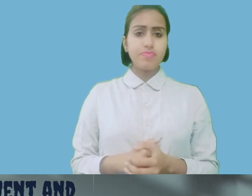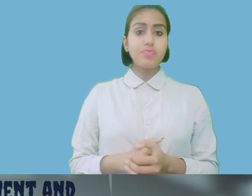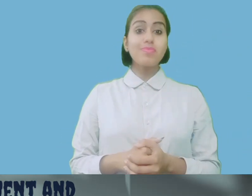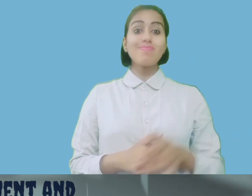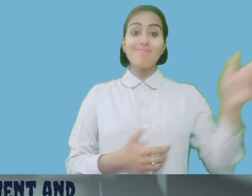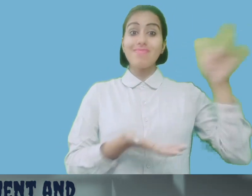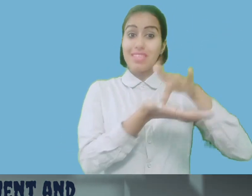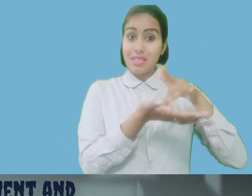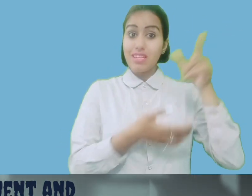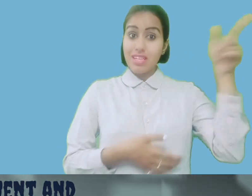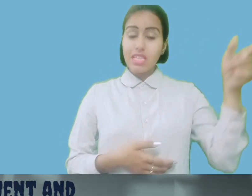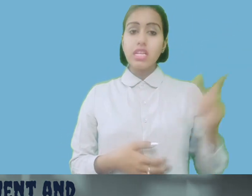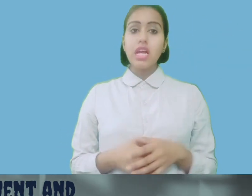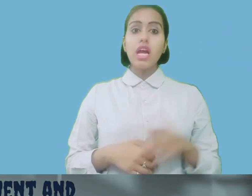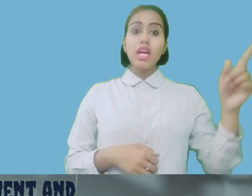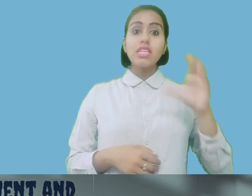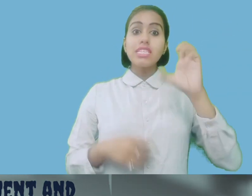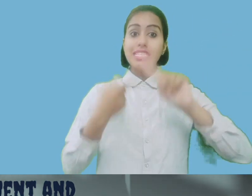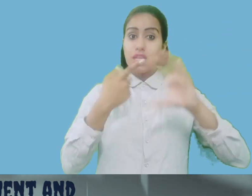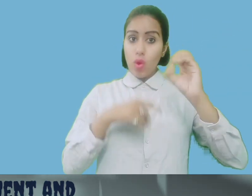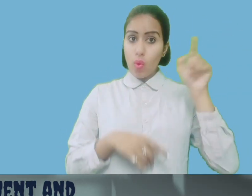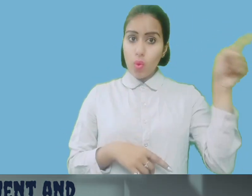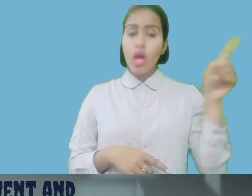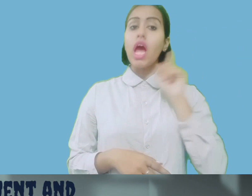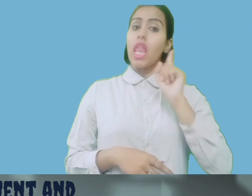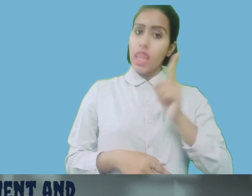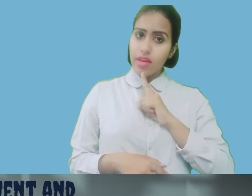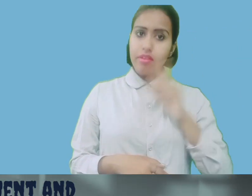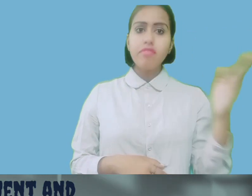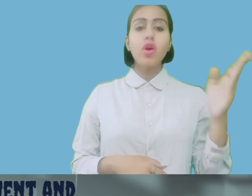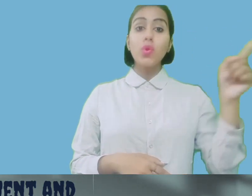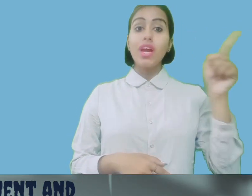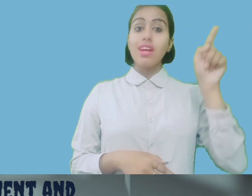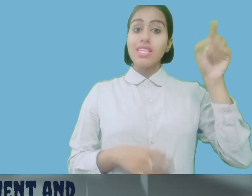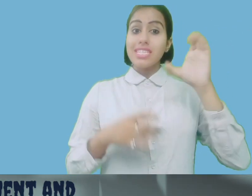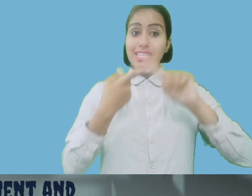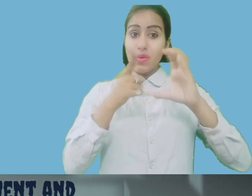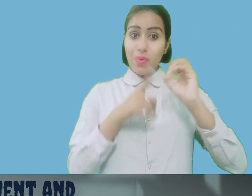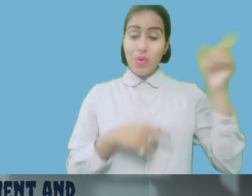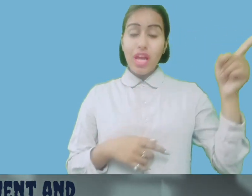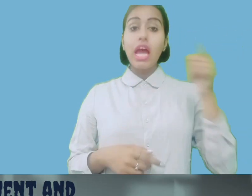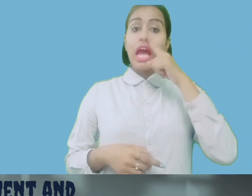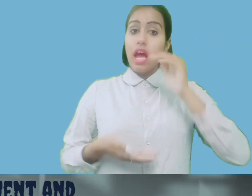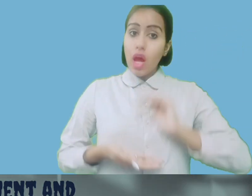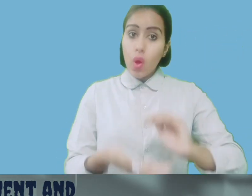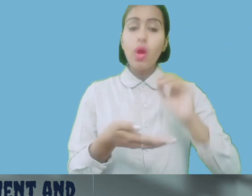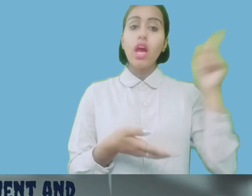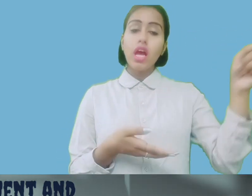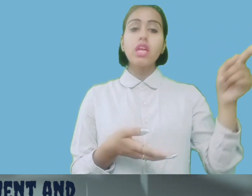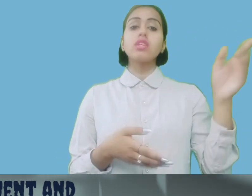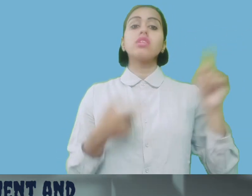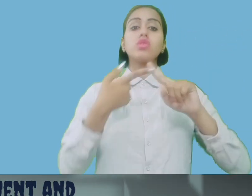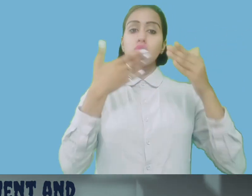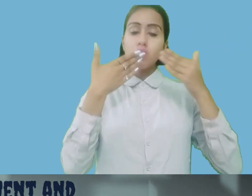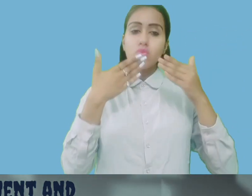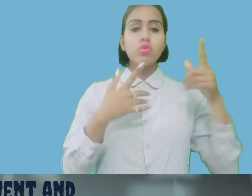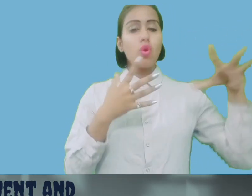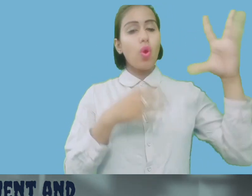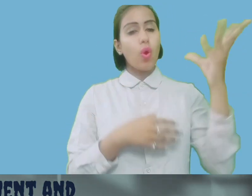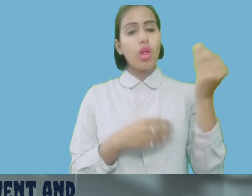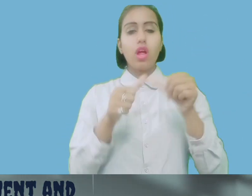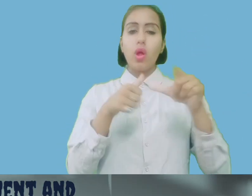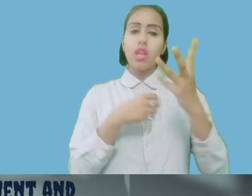अपनी सारी चीज़ों से अलग कर देते हैं। या घर में भी है तो लोग समझते हैं कि अगर 4 बच्चे हैं और उनमें से कोई भी एक व्यक्ति अगर विकलांग है